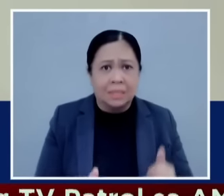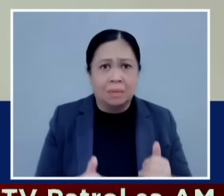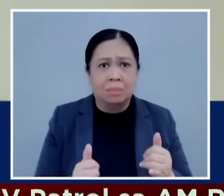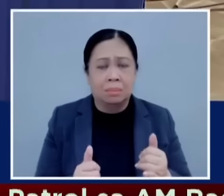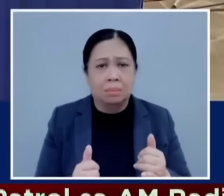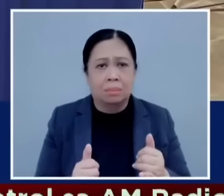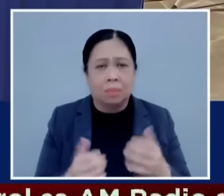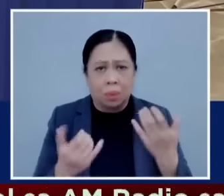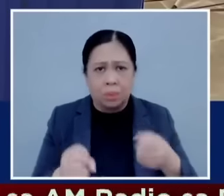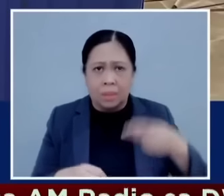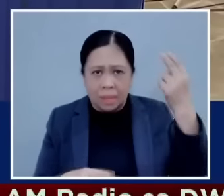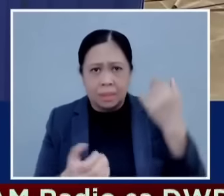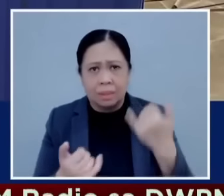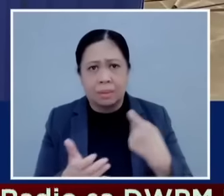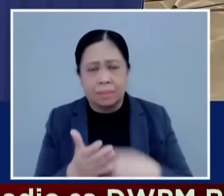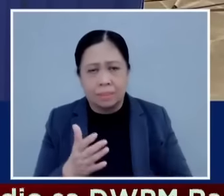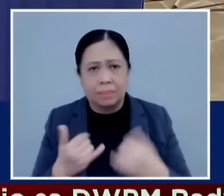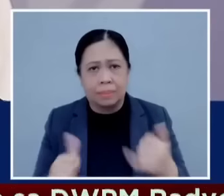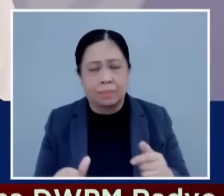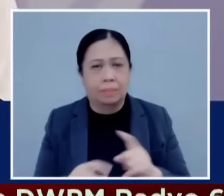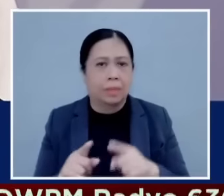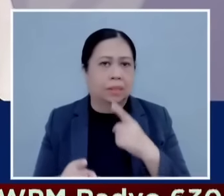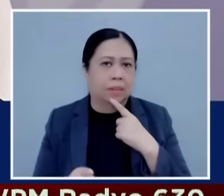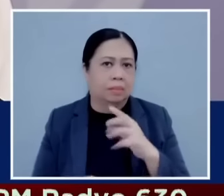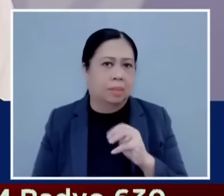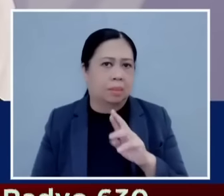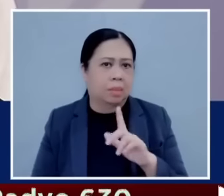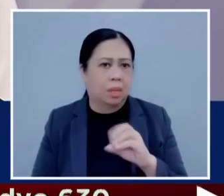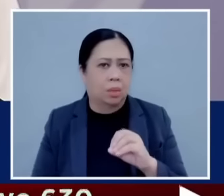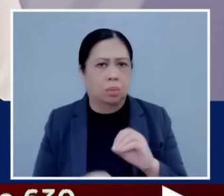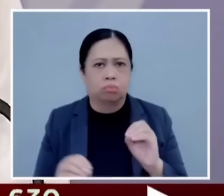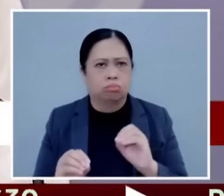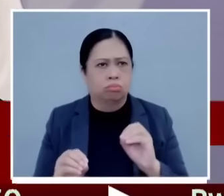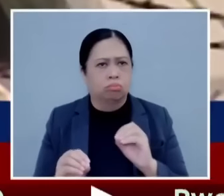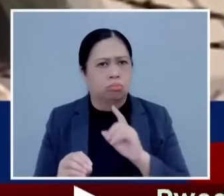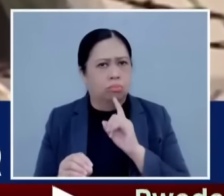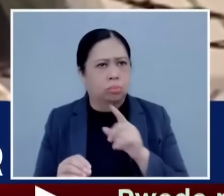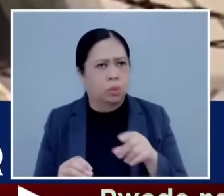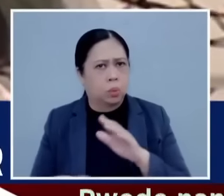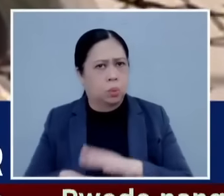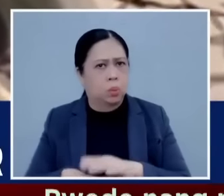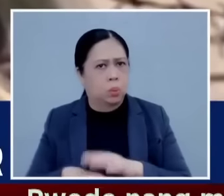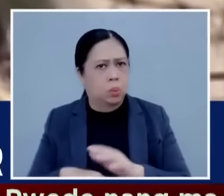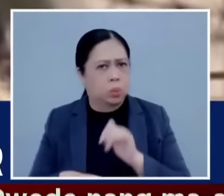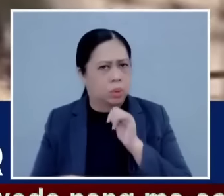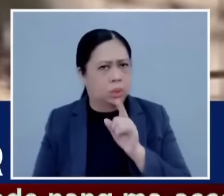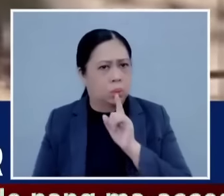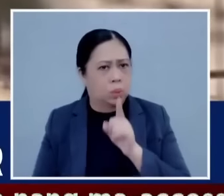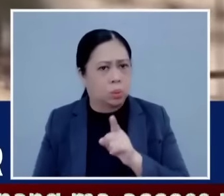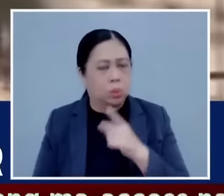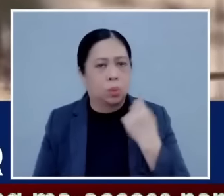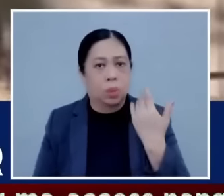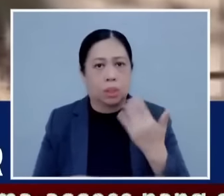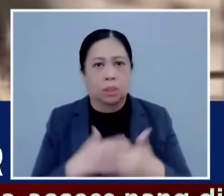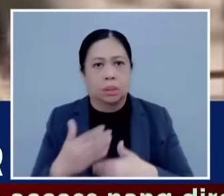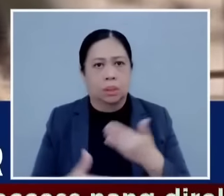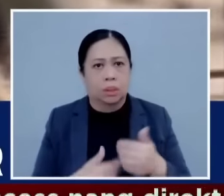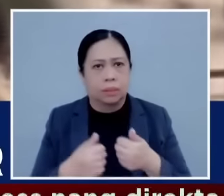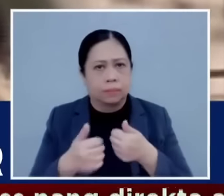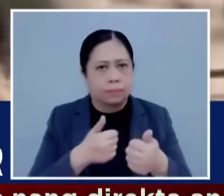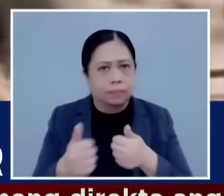ipupursu mo. Pero sagot ng Meralco, walang basehan ang babala dahil dumaan sa